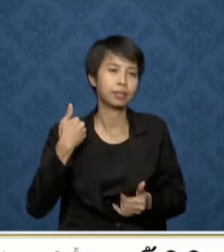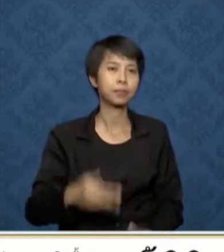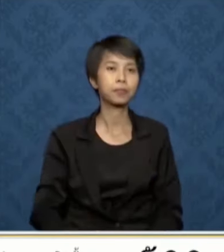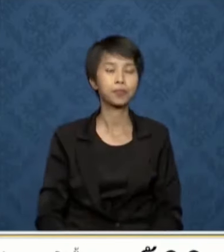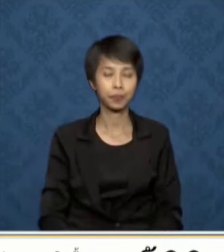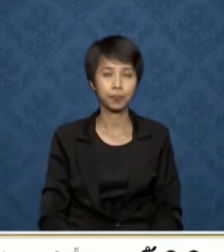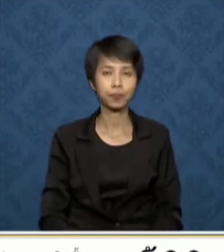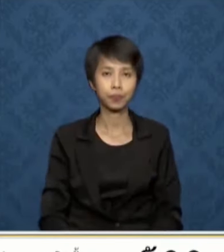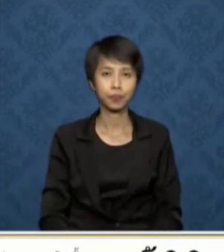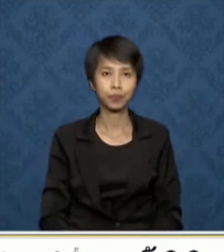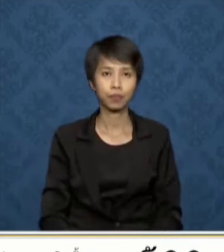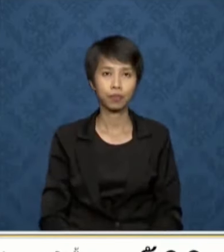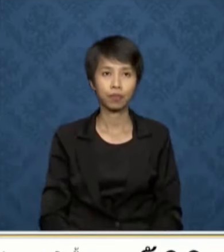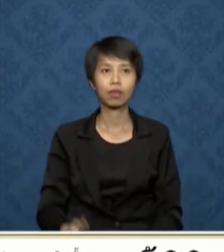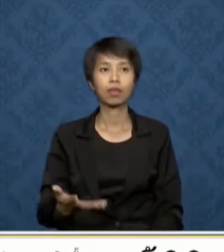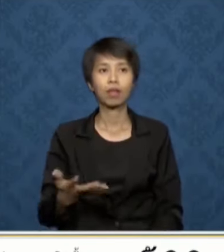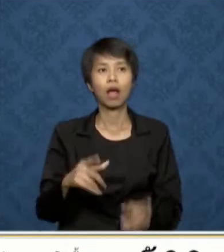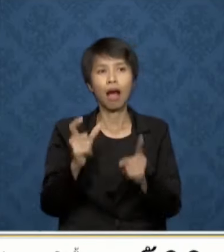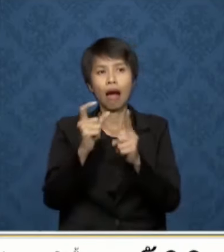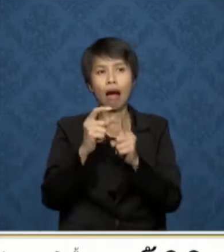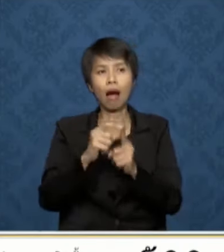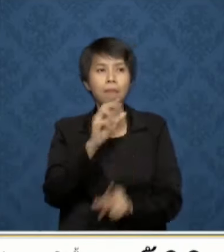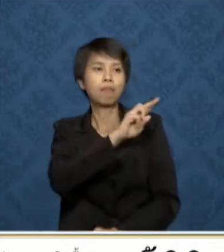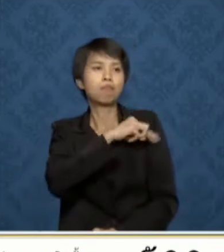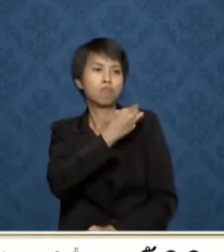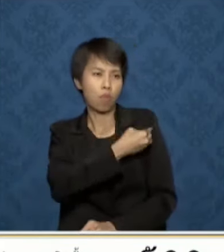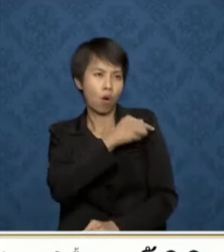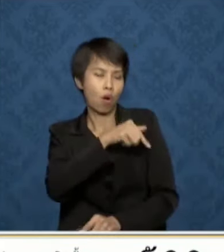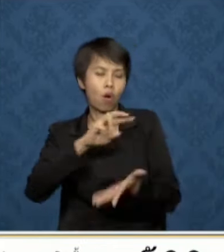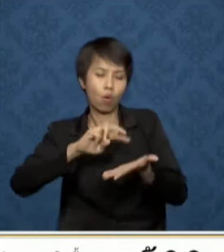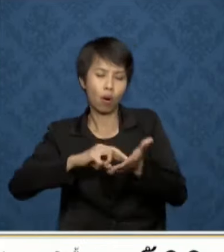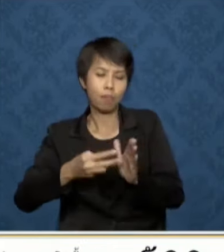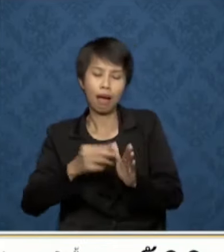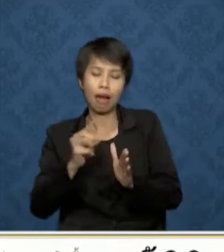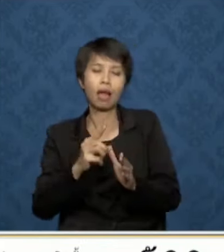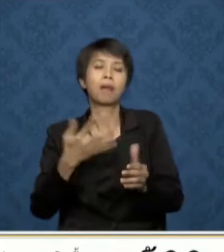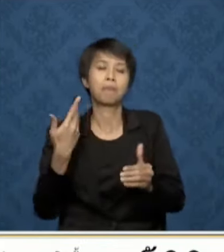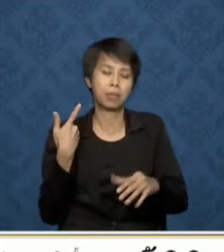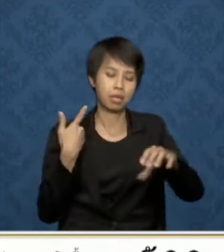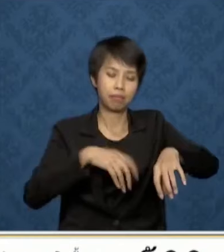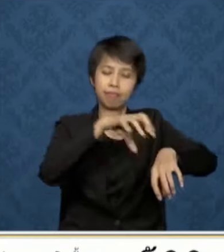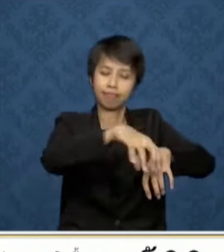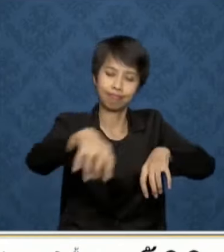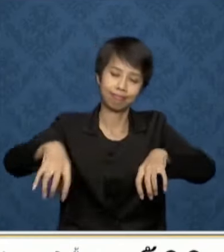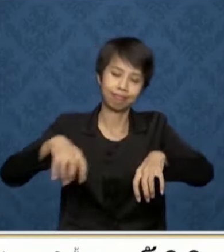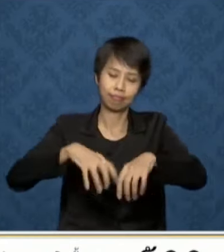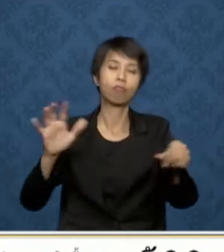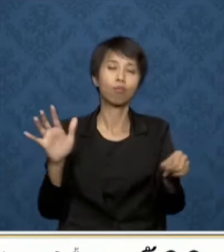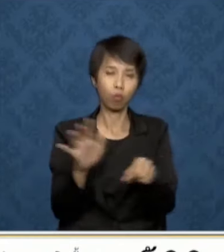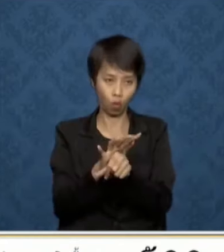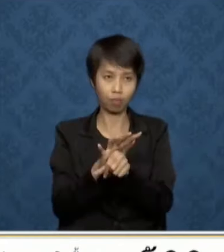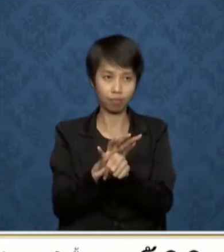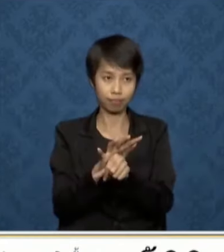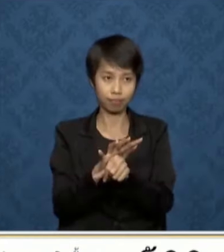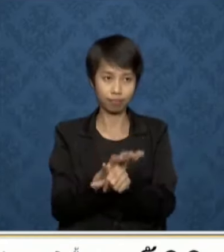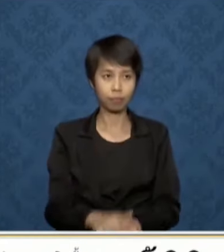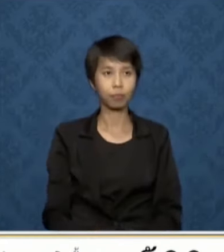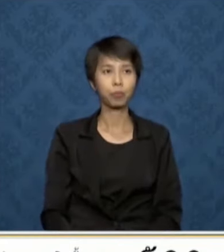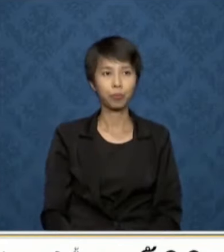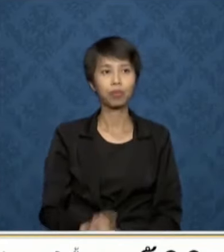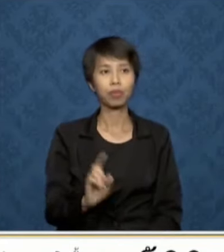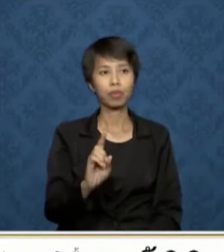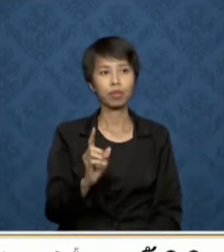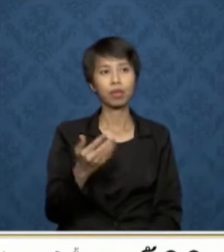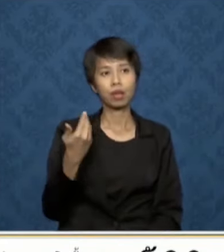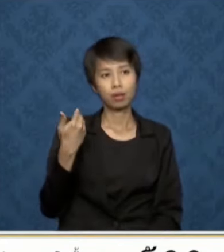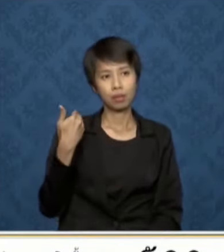ถ้าเป็นศัพของหมอเนยแล้วก็เรีกวามครบ Major Minor Special Clinic เเรีกวาครบ Major อจจะขไปอันนึง โป